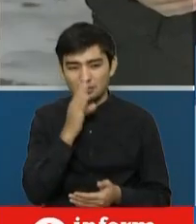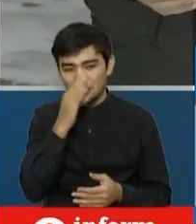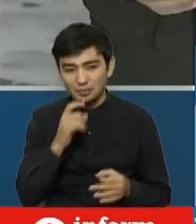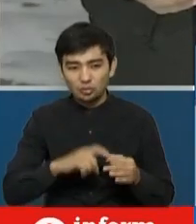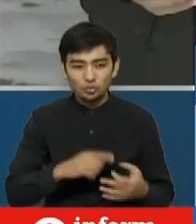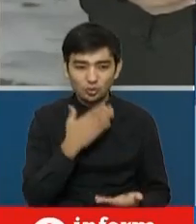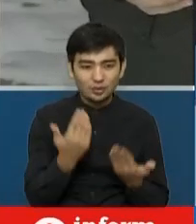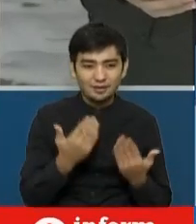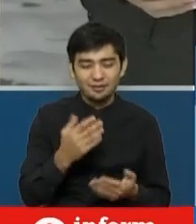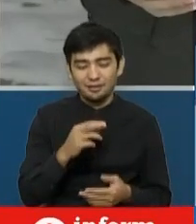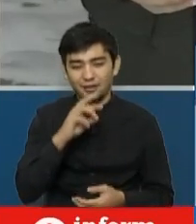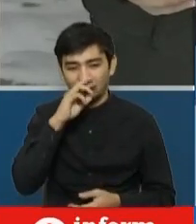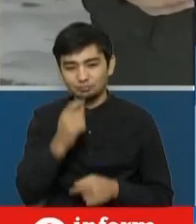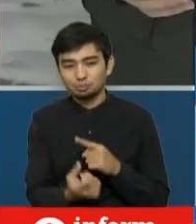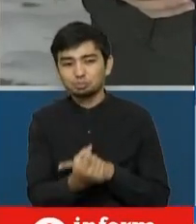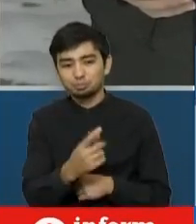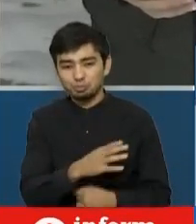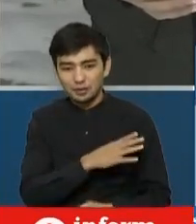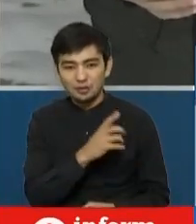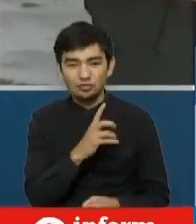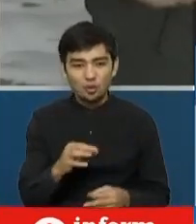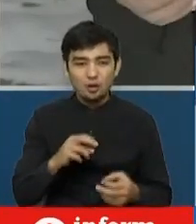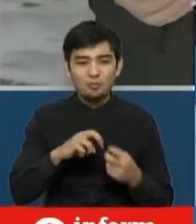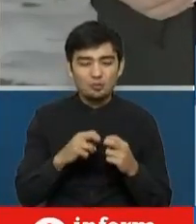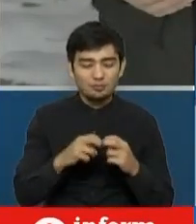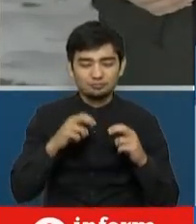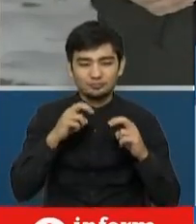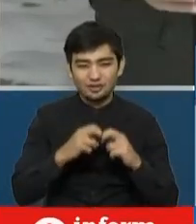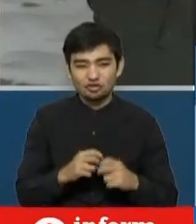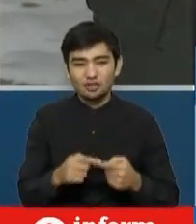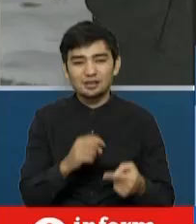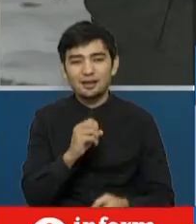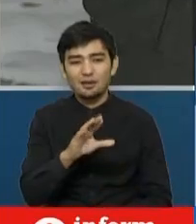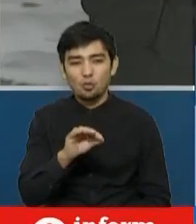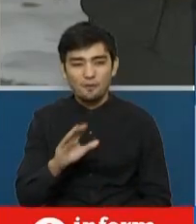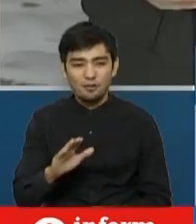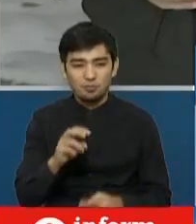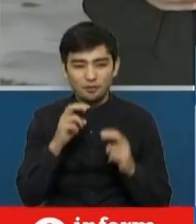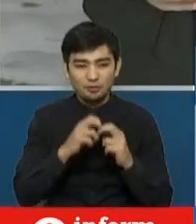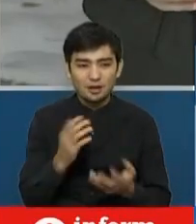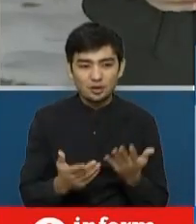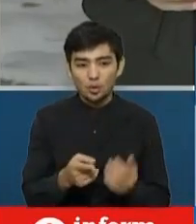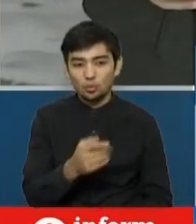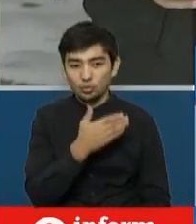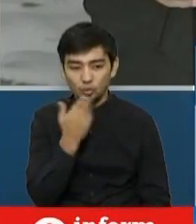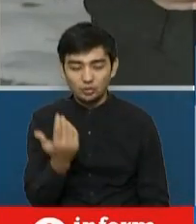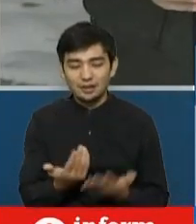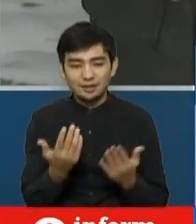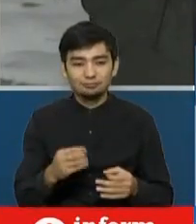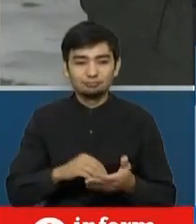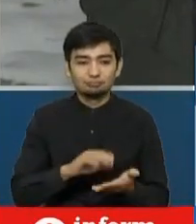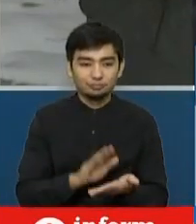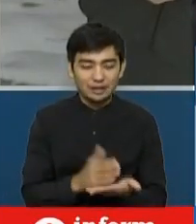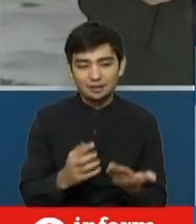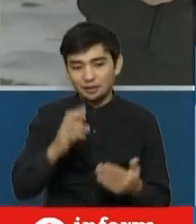отображаются некорректно. Поэтому не будет лишним проверить данные через ЕГОВ. В случае, если их нет, внести либо обратиться в госорган.